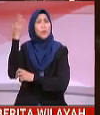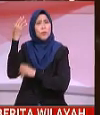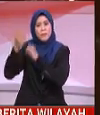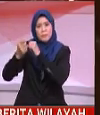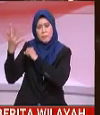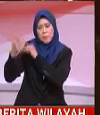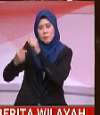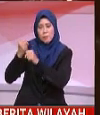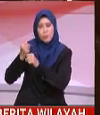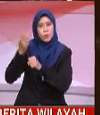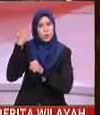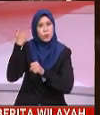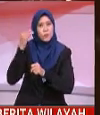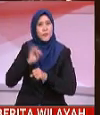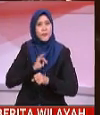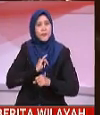saya